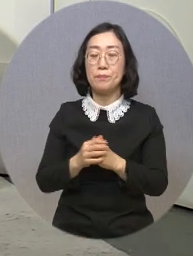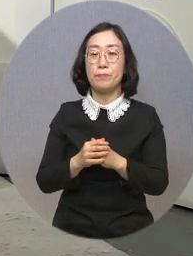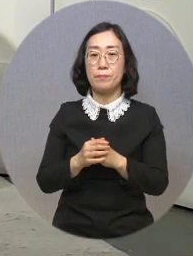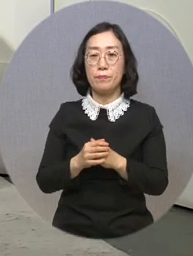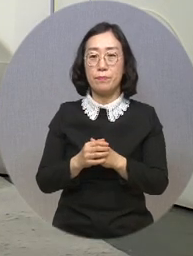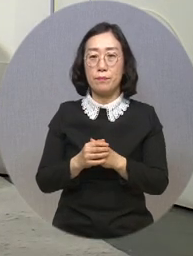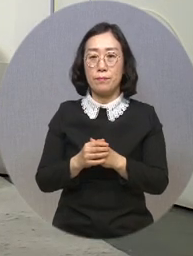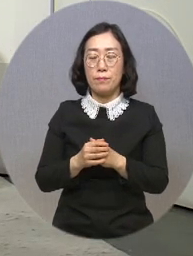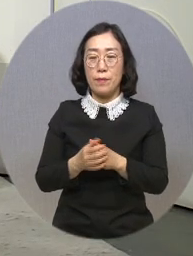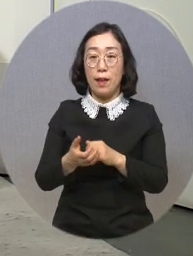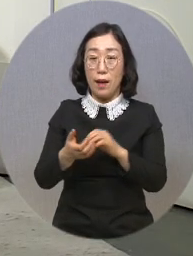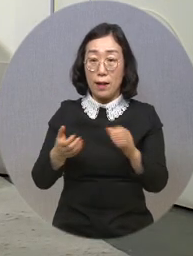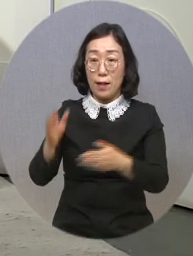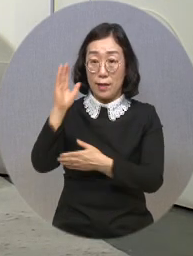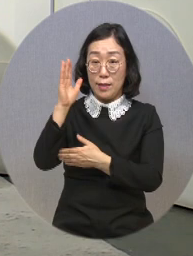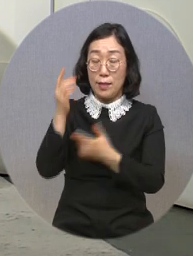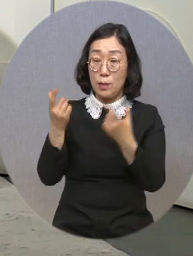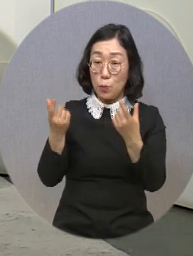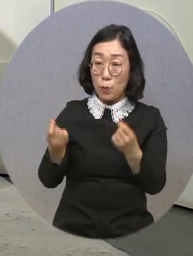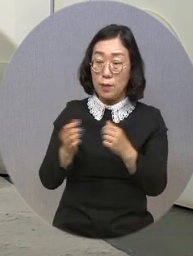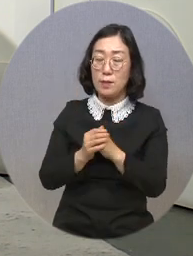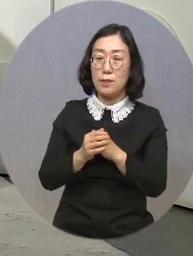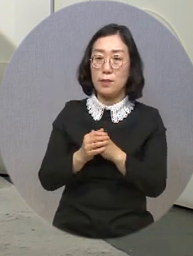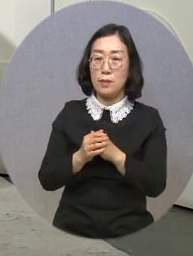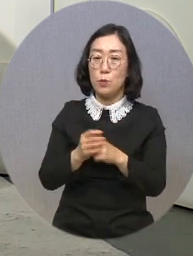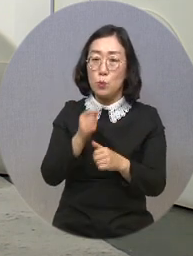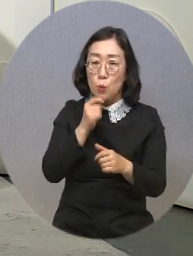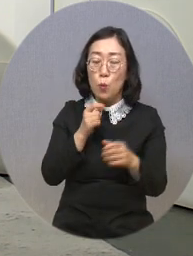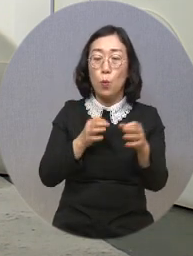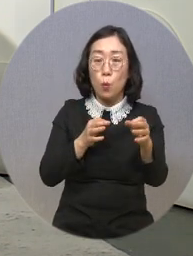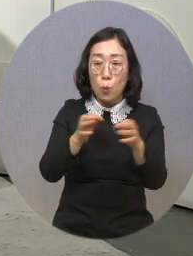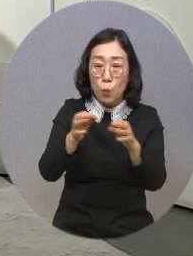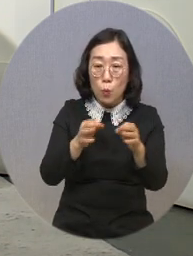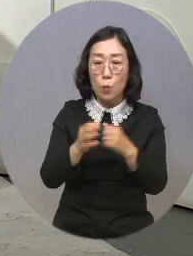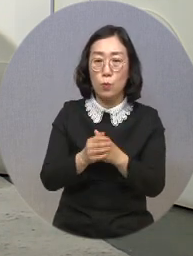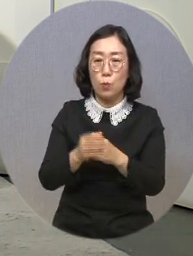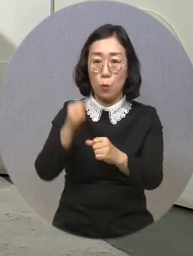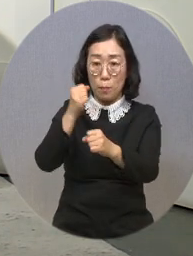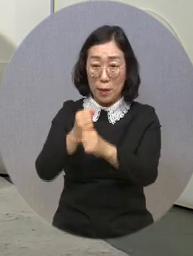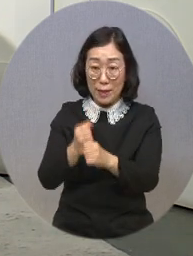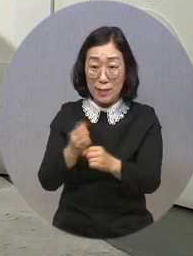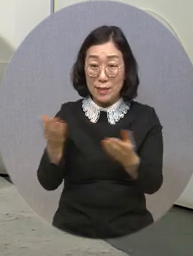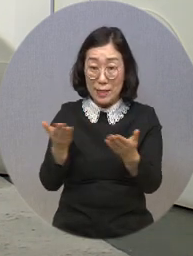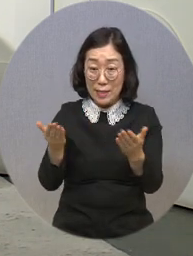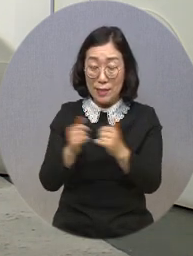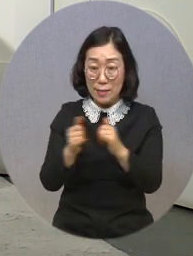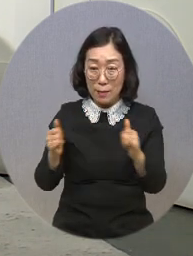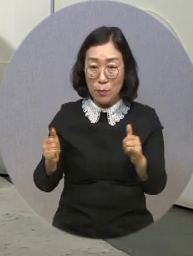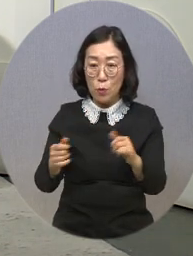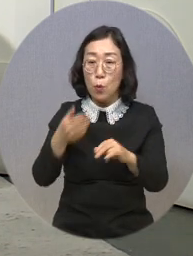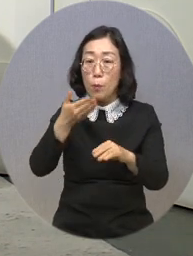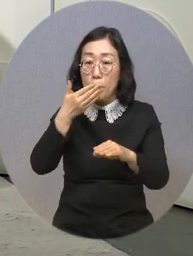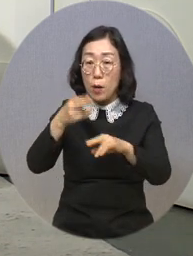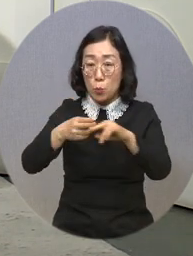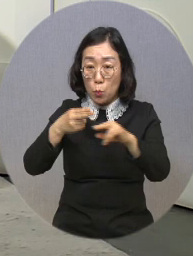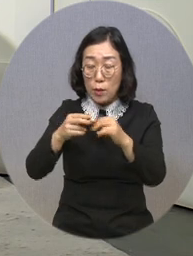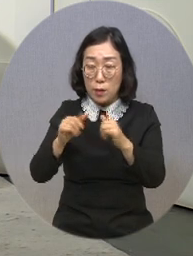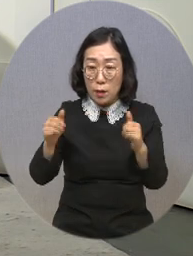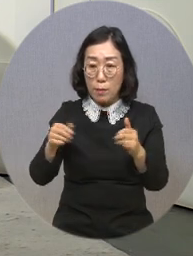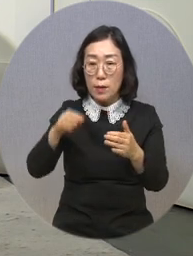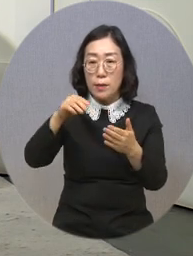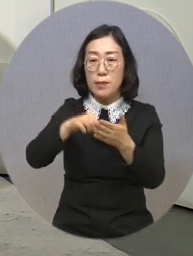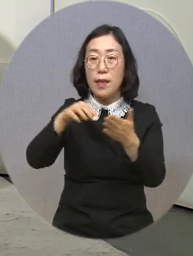이제 그건 아까도 말씀드렸지만 네. 이제 소상공인도 그렇고 이제 음식업 하는 분들도